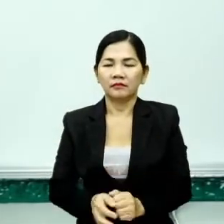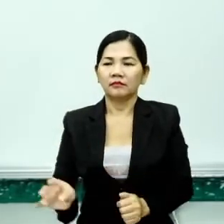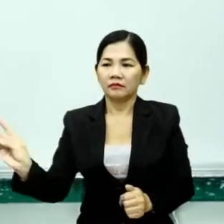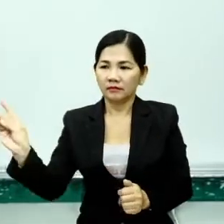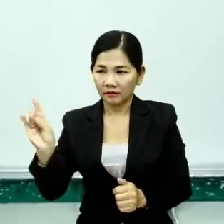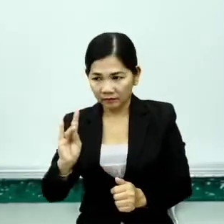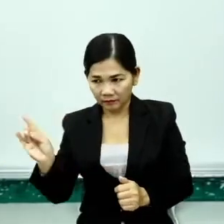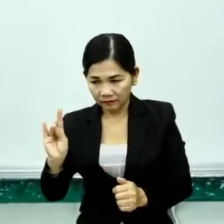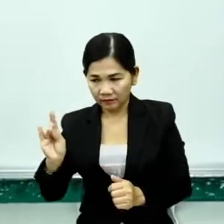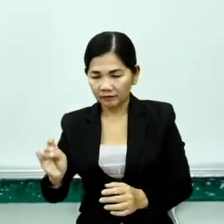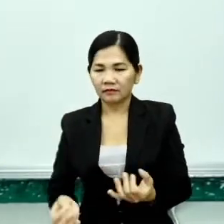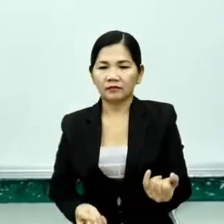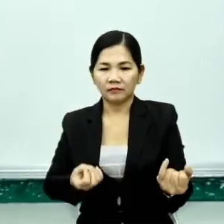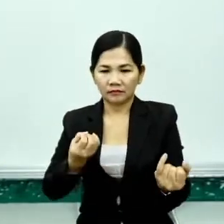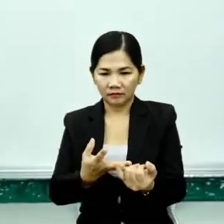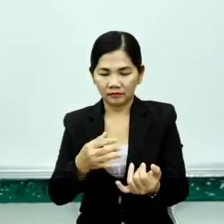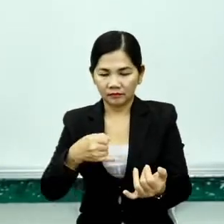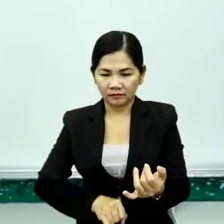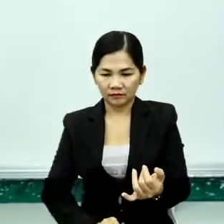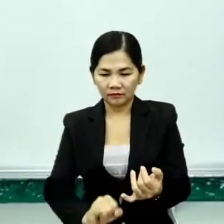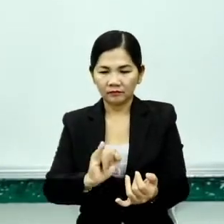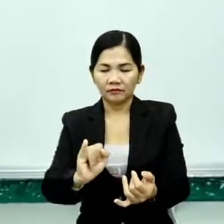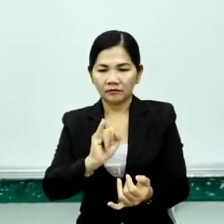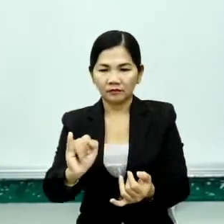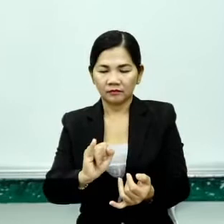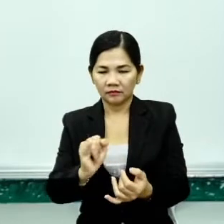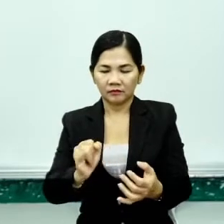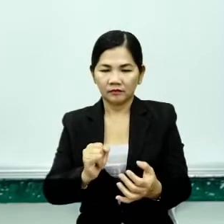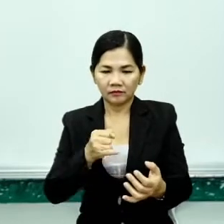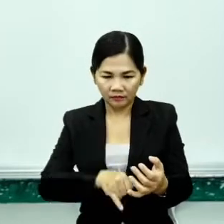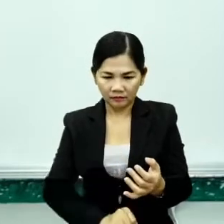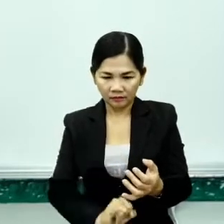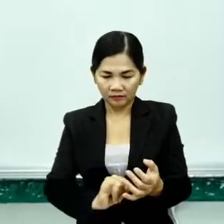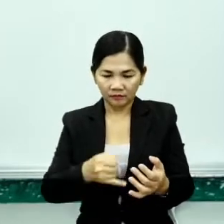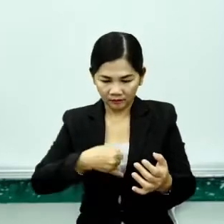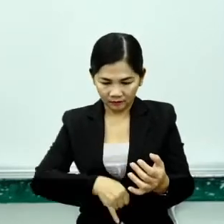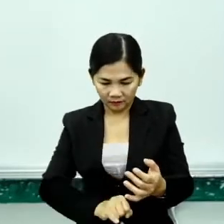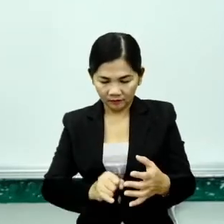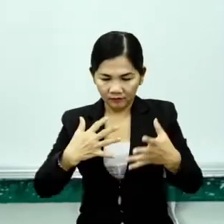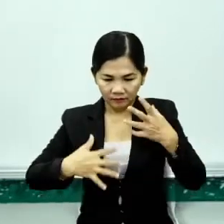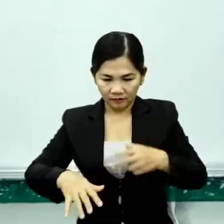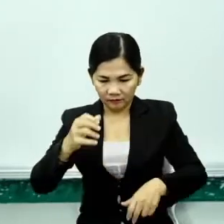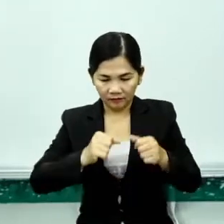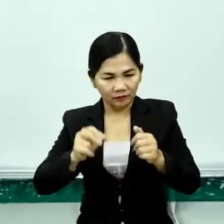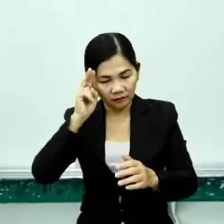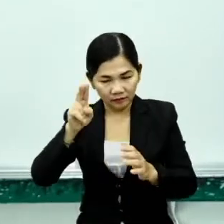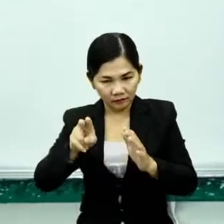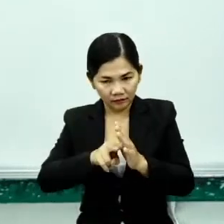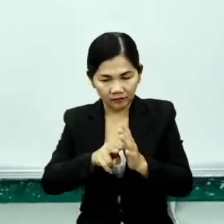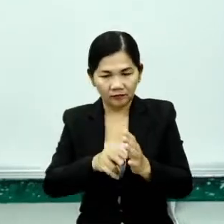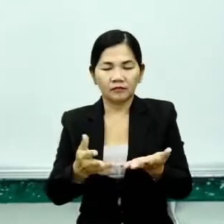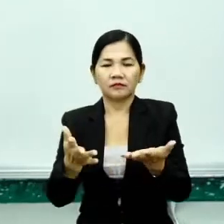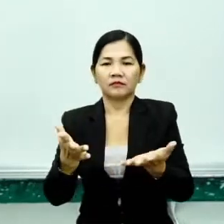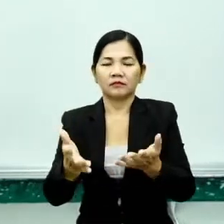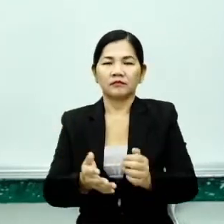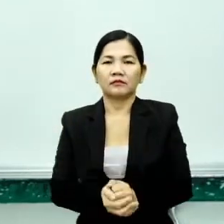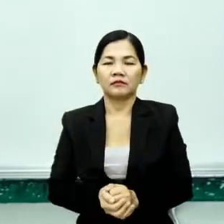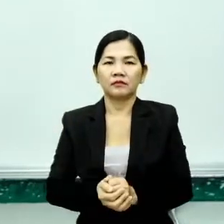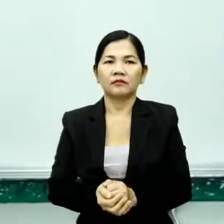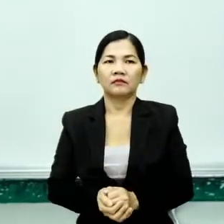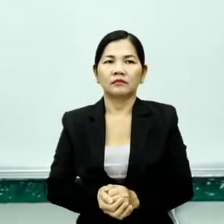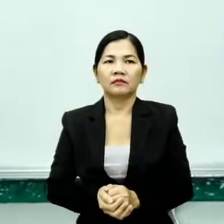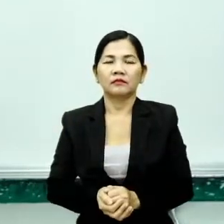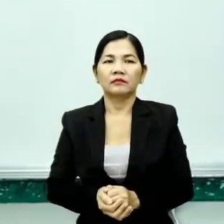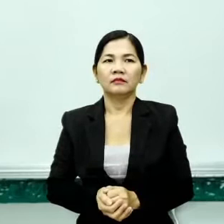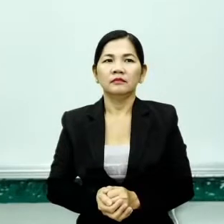tiệt là con cha ta sạt chân chấm con đời thực đó miên lẽ cả nã sầm cua đối mà địch cha chẳng con cất bàn tay mới ta miên lẽ cả nã sầm cua